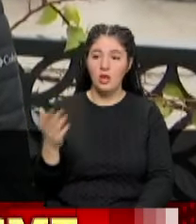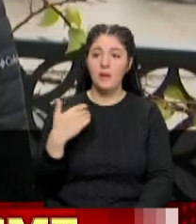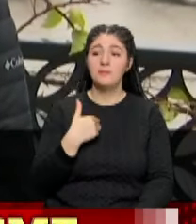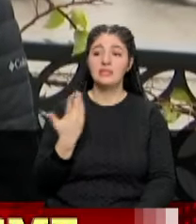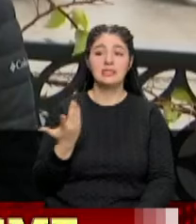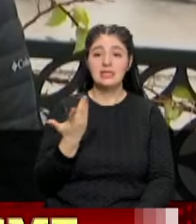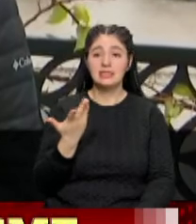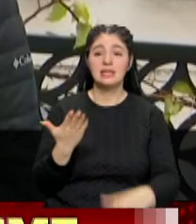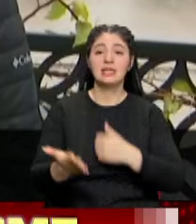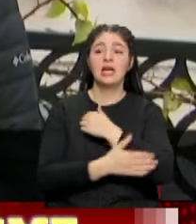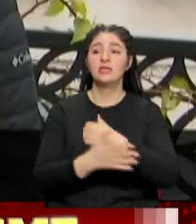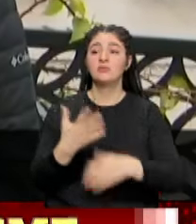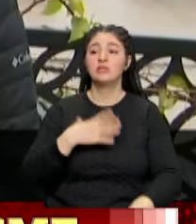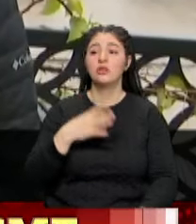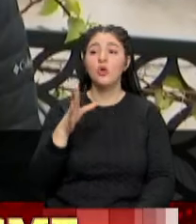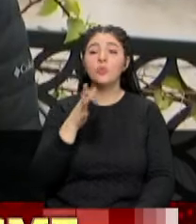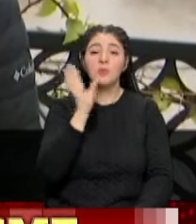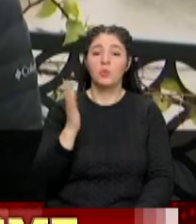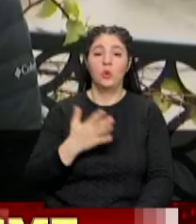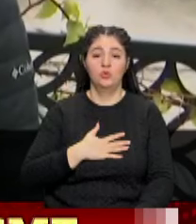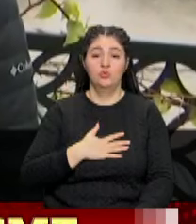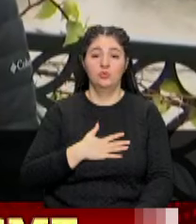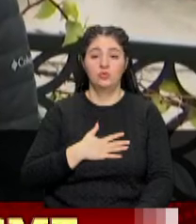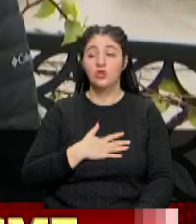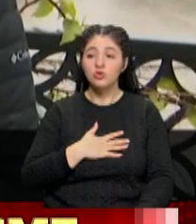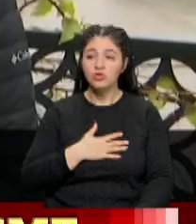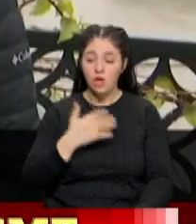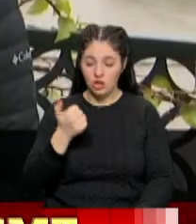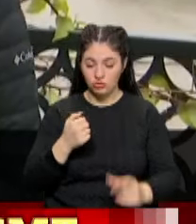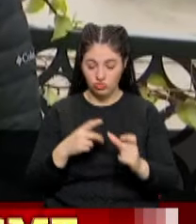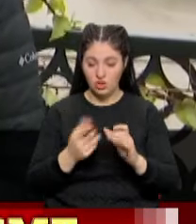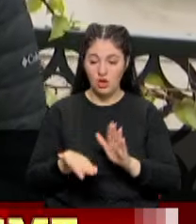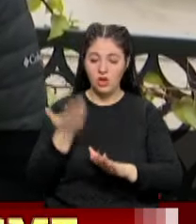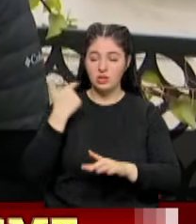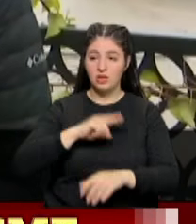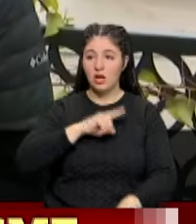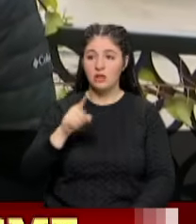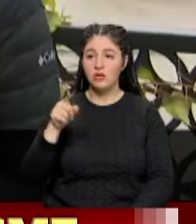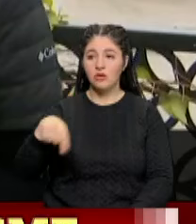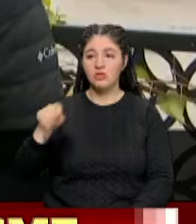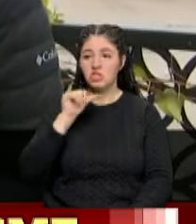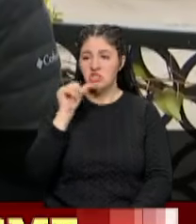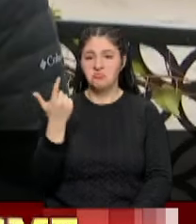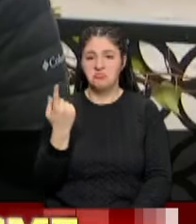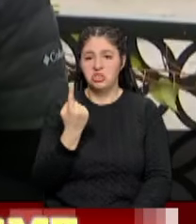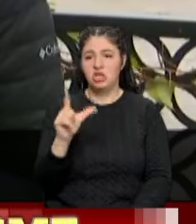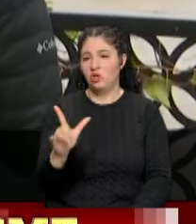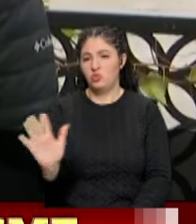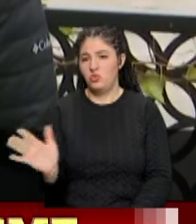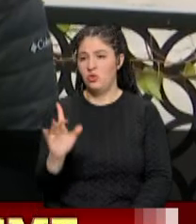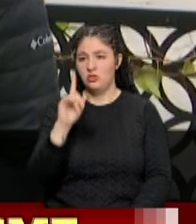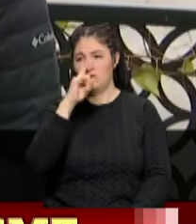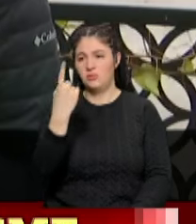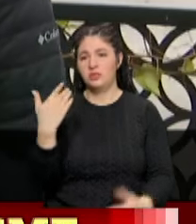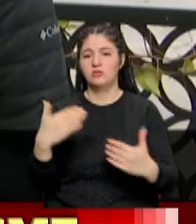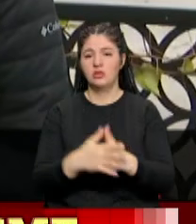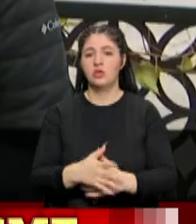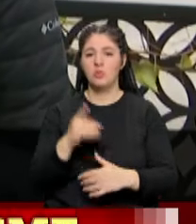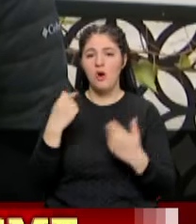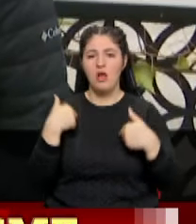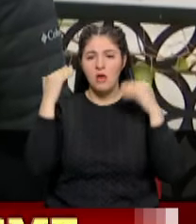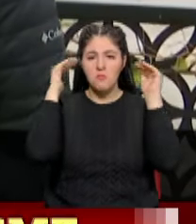biz nasıl yardım istenir onu bilmiyoruz. Çünkü 6 Şubat öncesine kadar onların hiçbir şeye ihtiyacı yoktu, sadece bir gecede